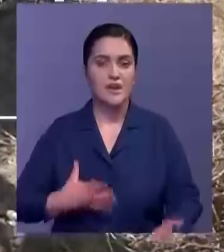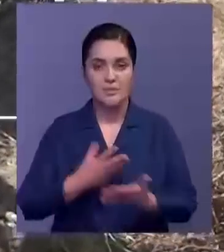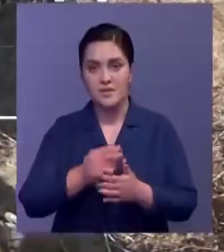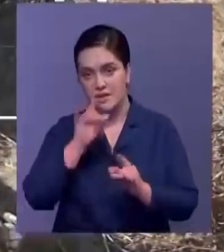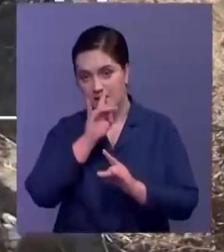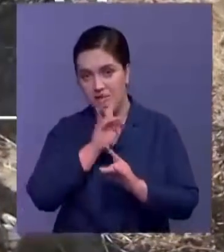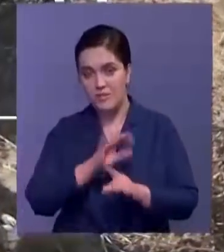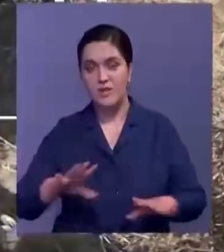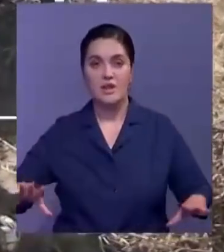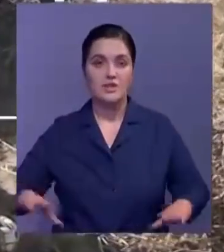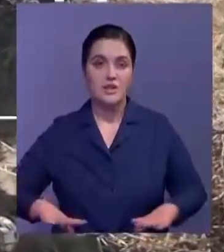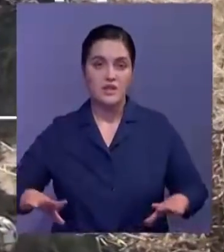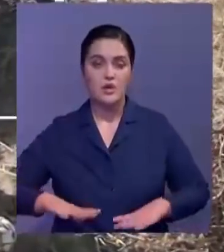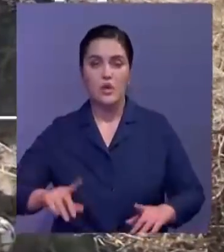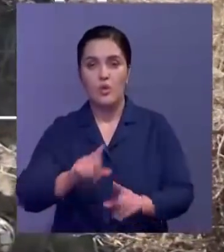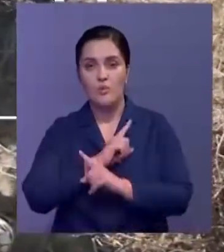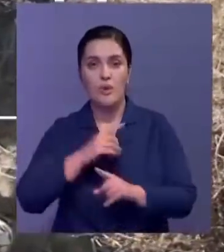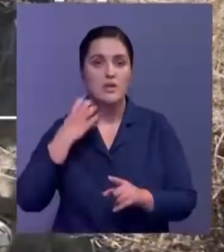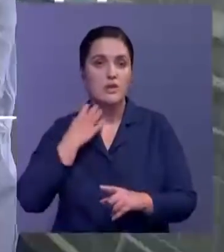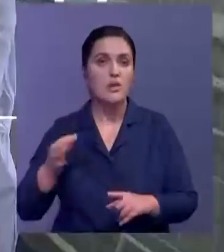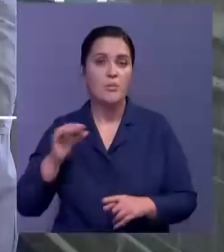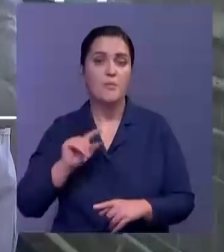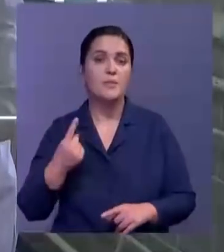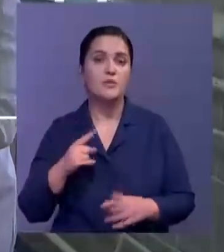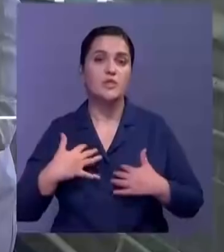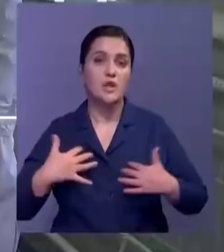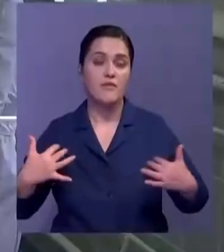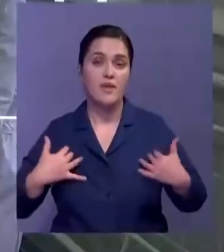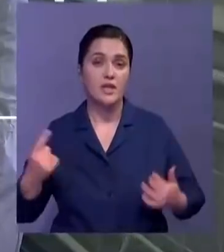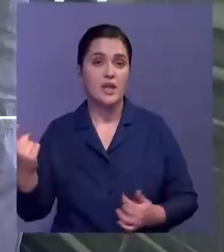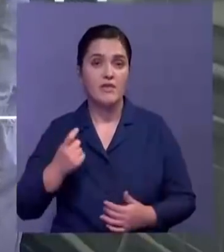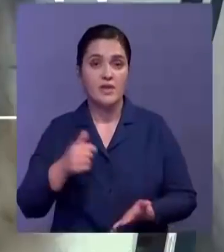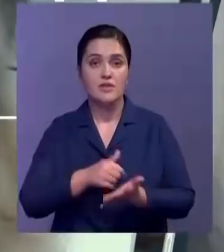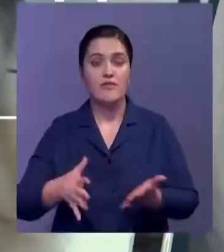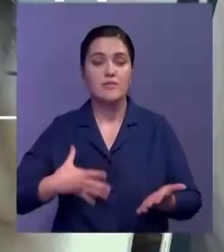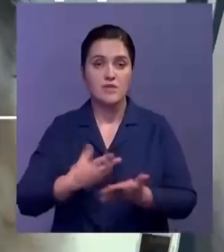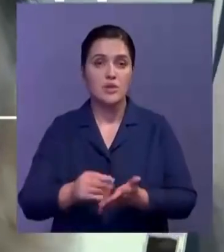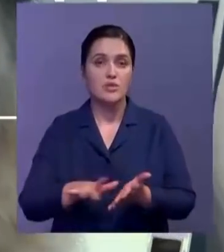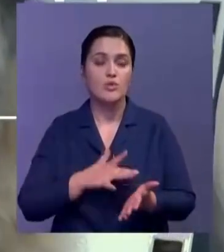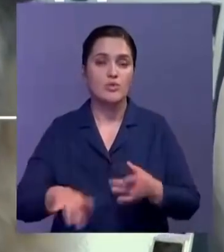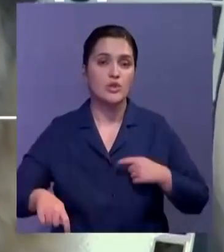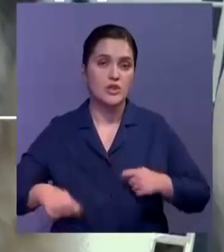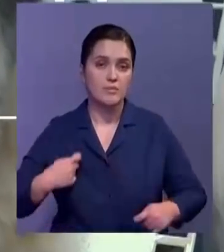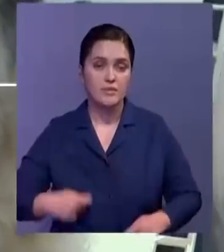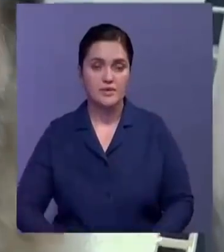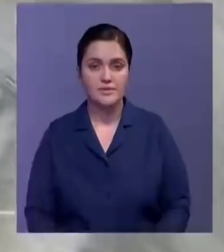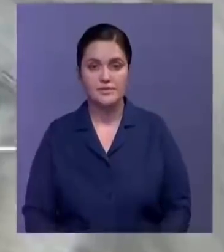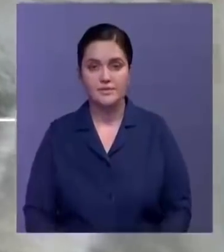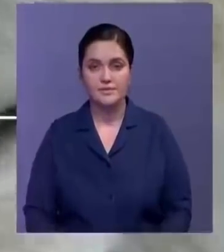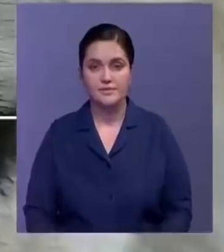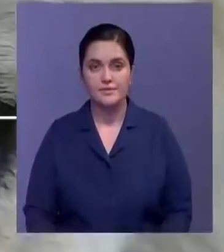Компенсации не будет. Десятки лошадей гибнут в Кызылординской области. Почему животноводам отказываются возмещать ущерб?